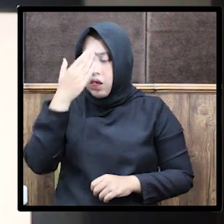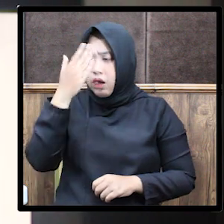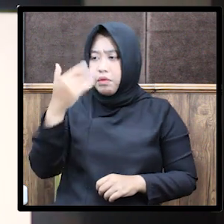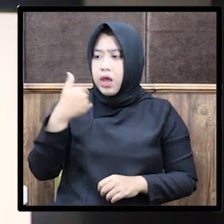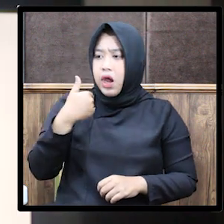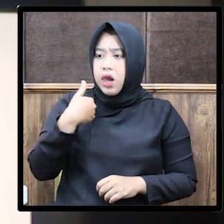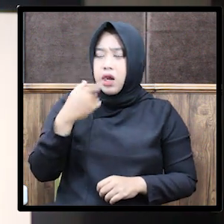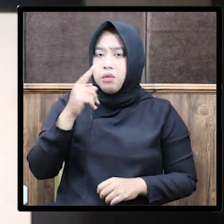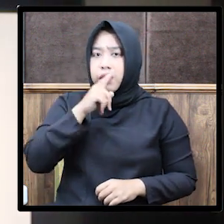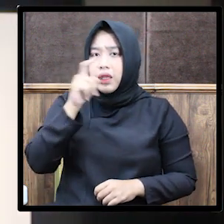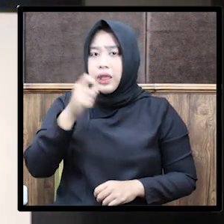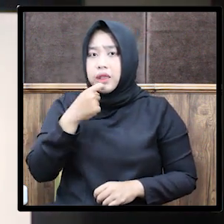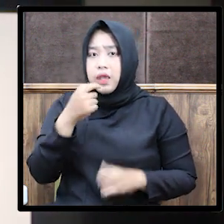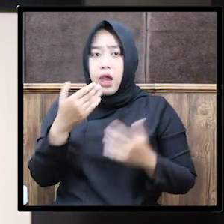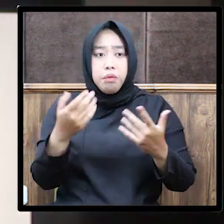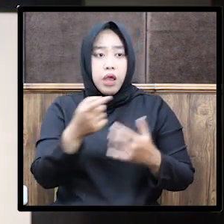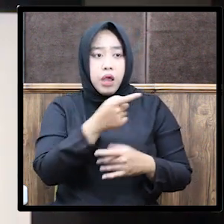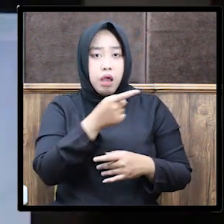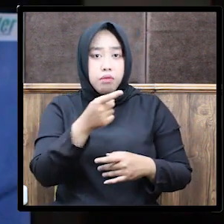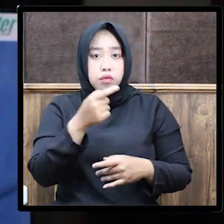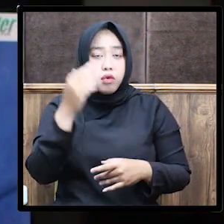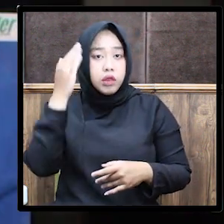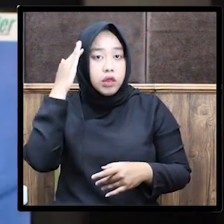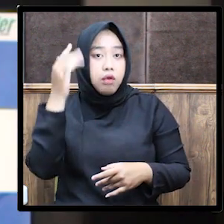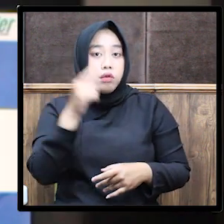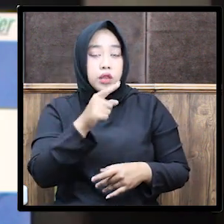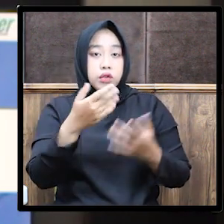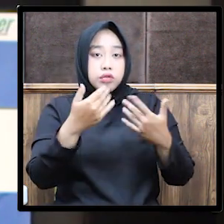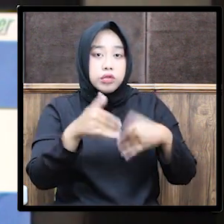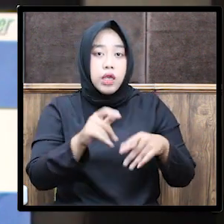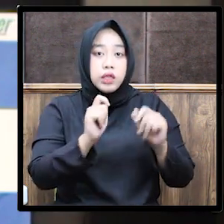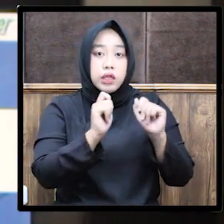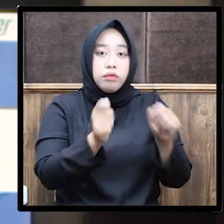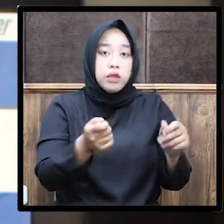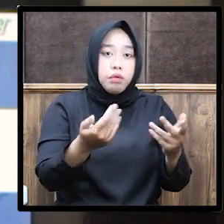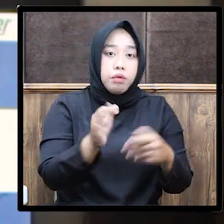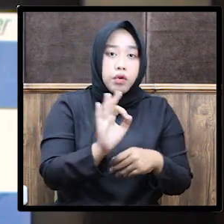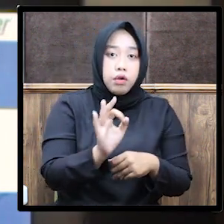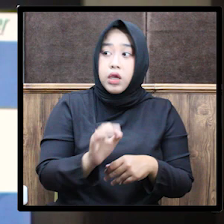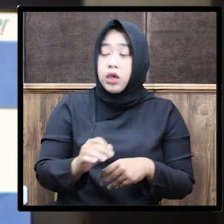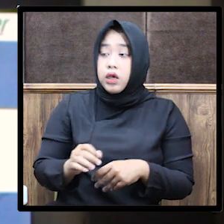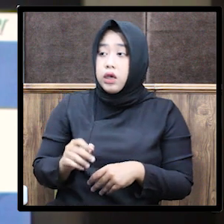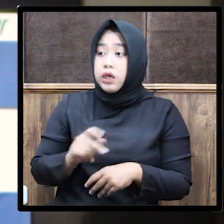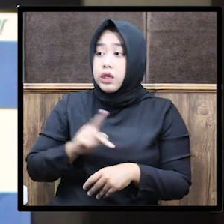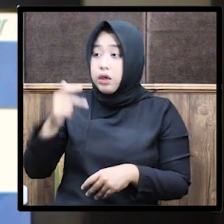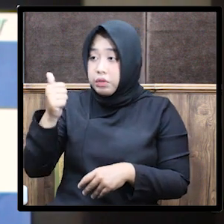soal apakah kita tahu kita sudah terdaftar. Emang kita bisa ngecek kalau kita sudah terdaftar gitu."